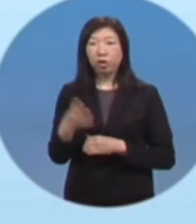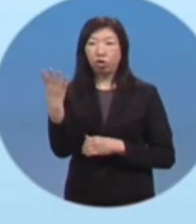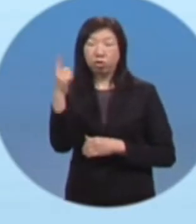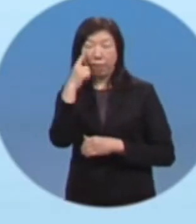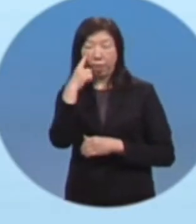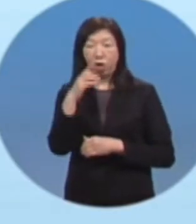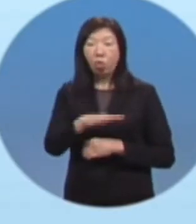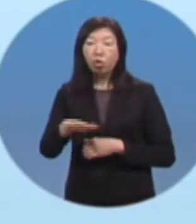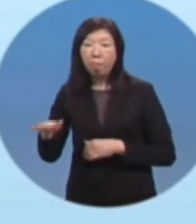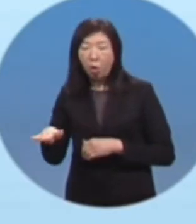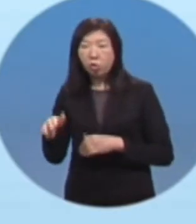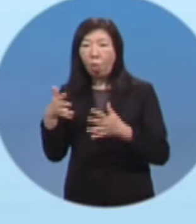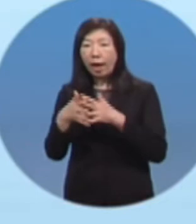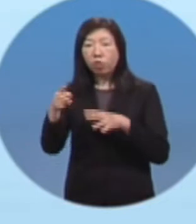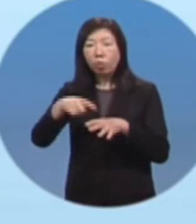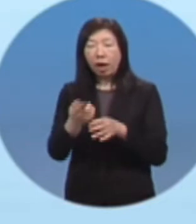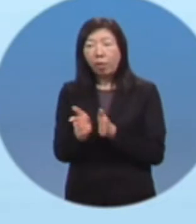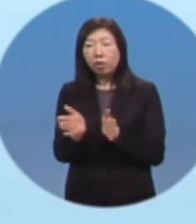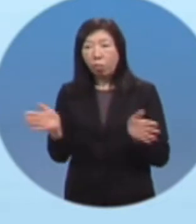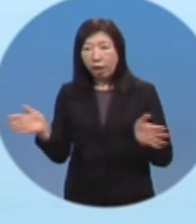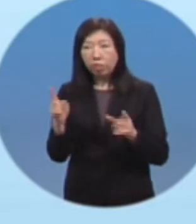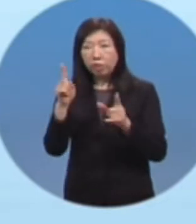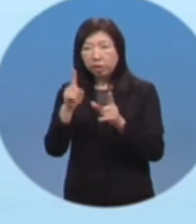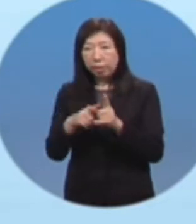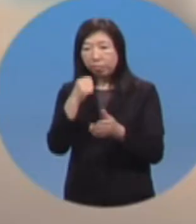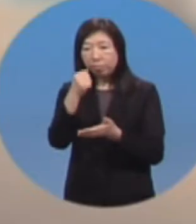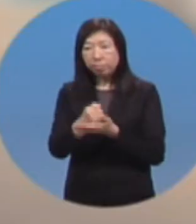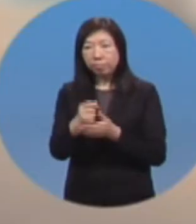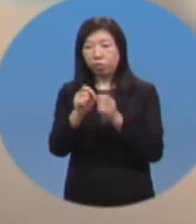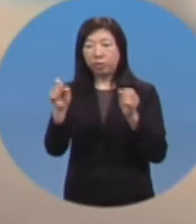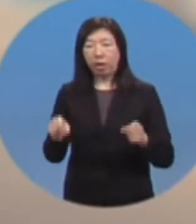4つ目、子どもの可能性を広げる千葉の確立についてです。